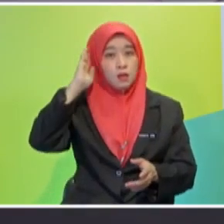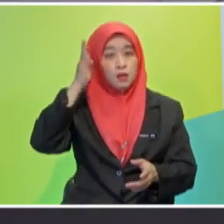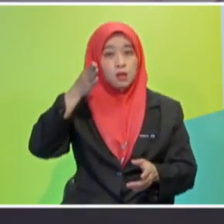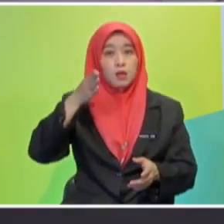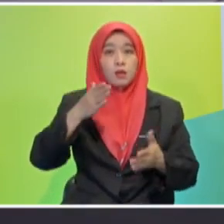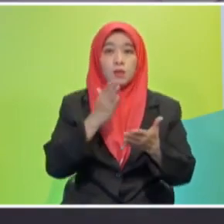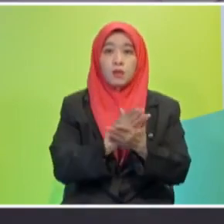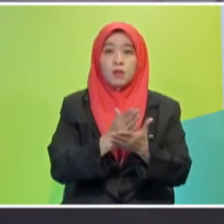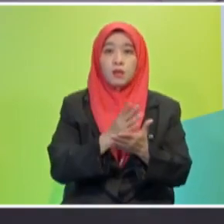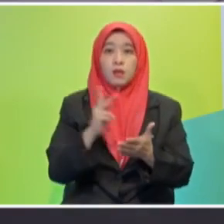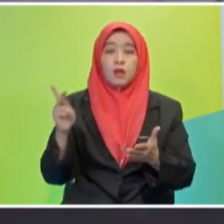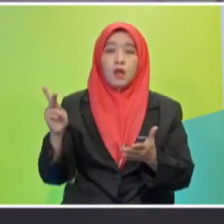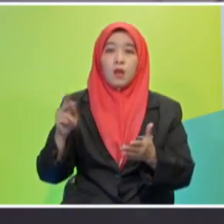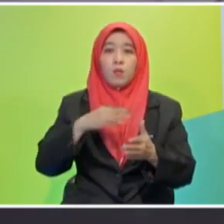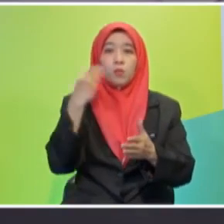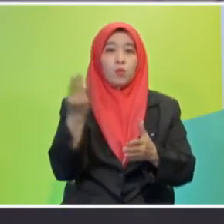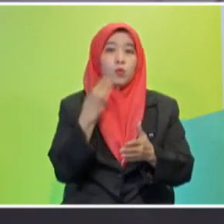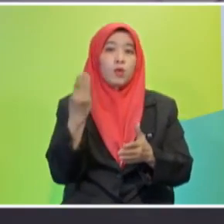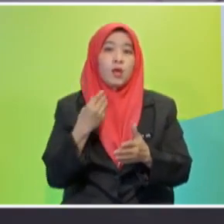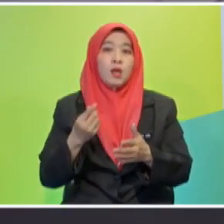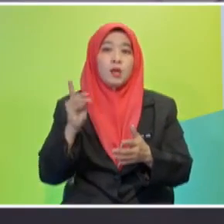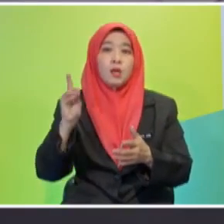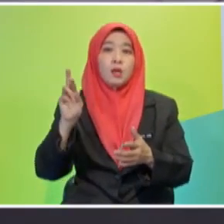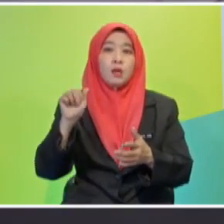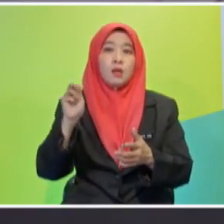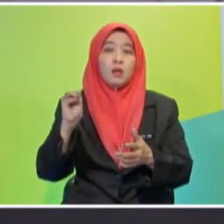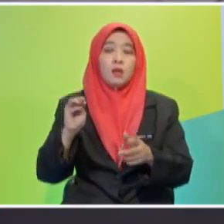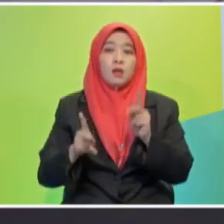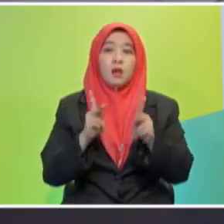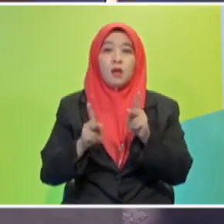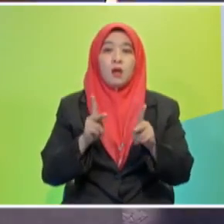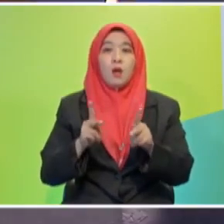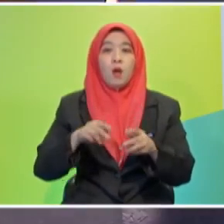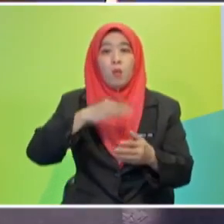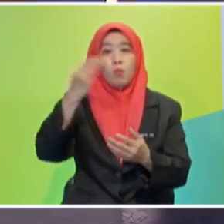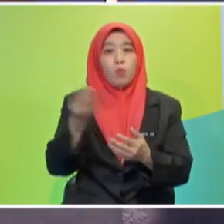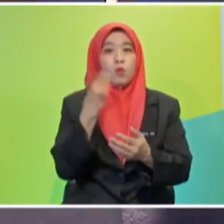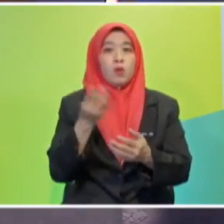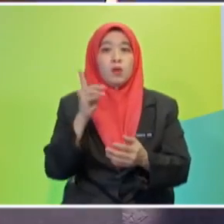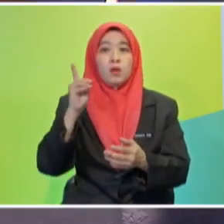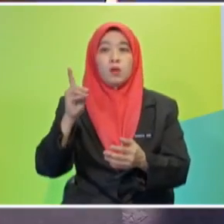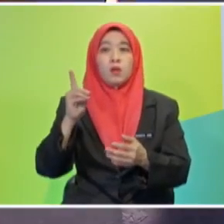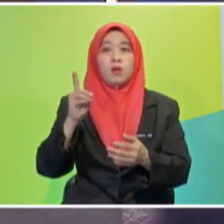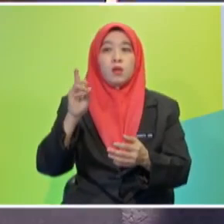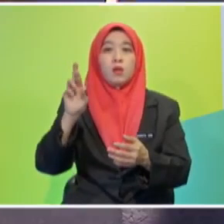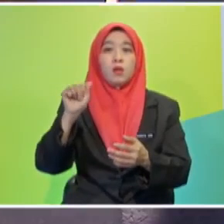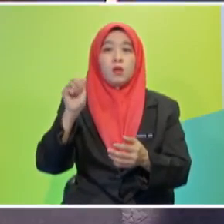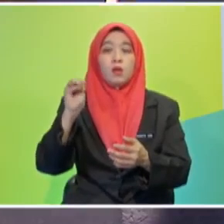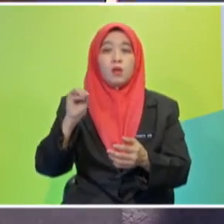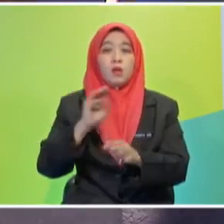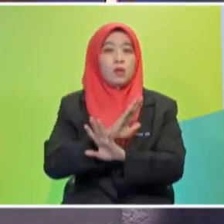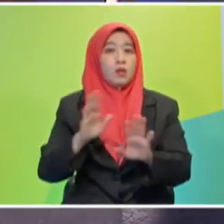menghentikan putaran drum sekiranya putaran drum tidak seimbang. Nampak? Sensor ni dia